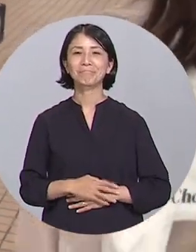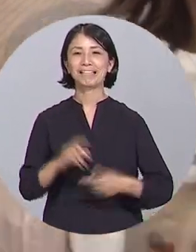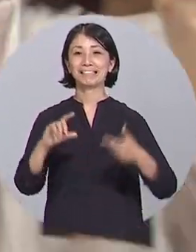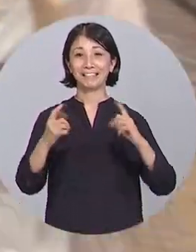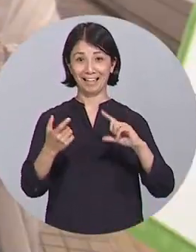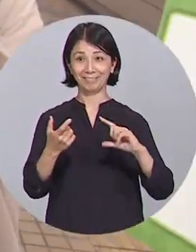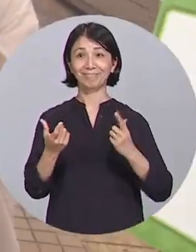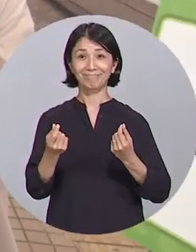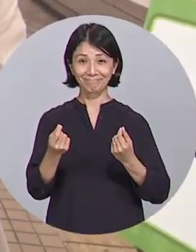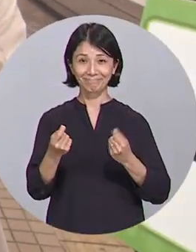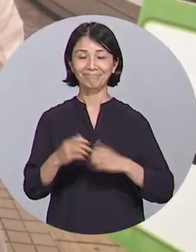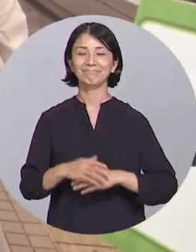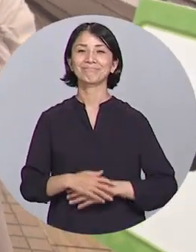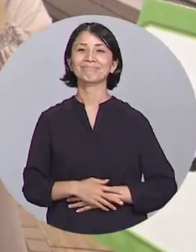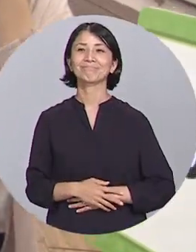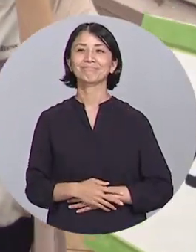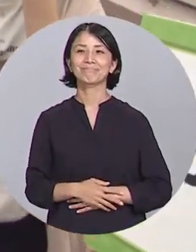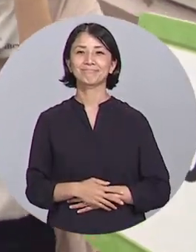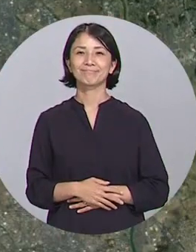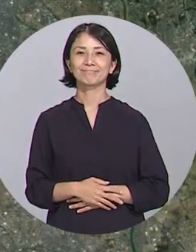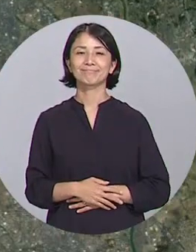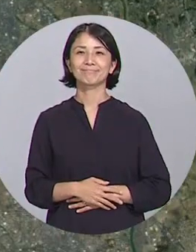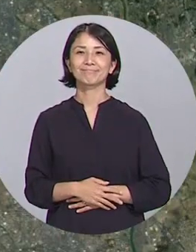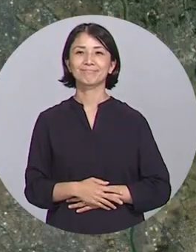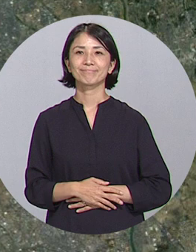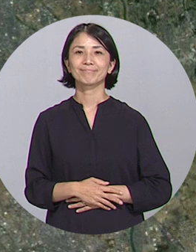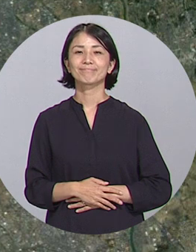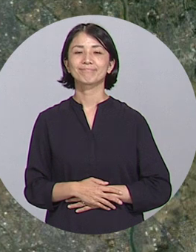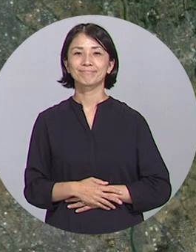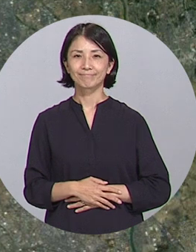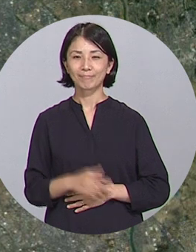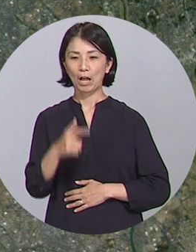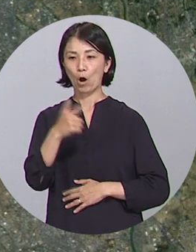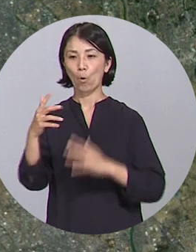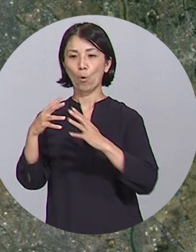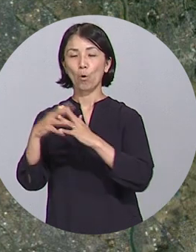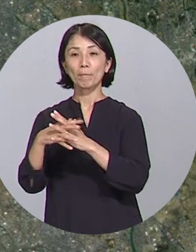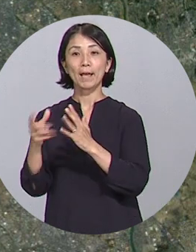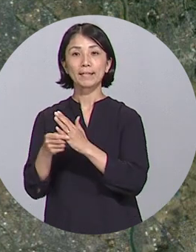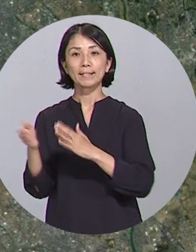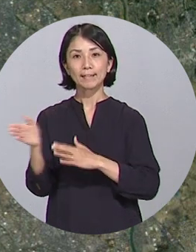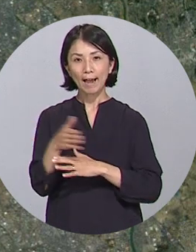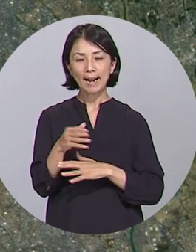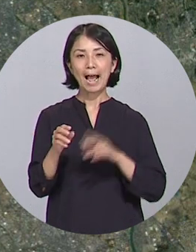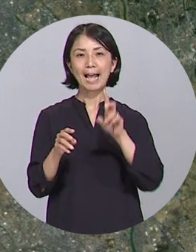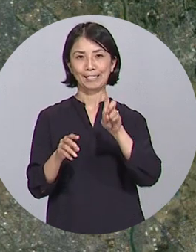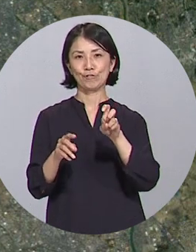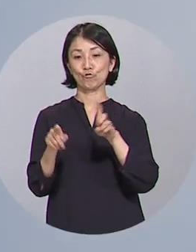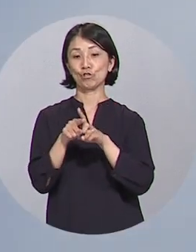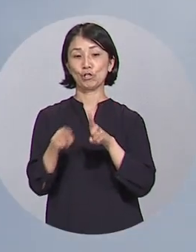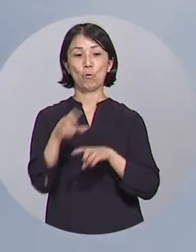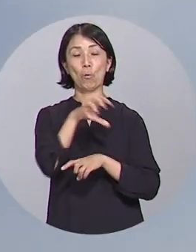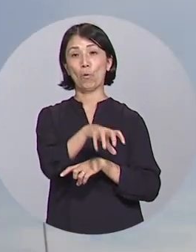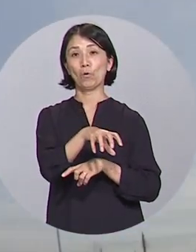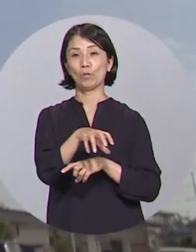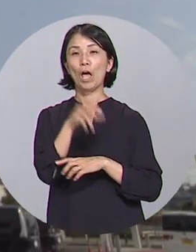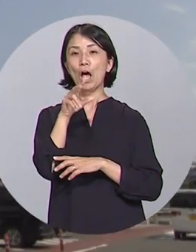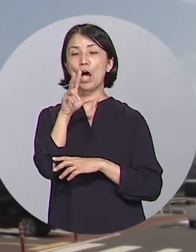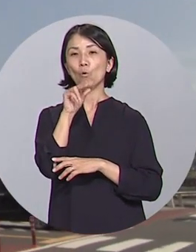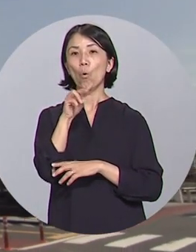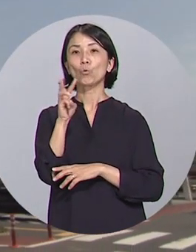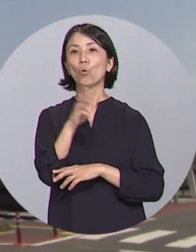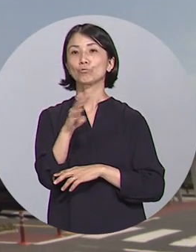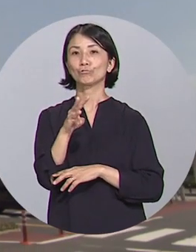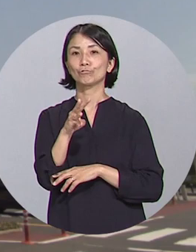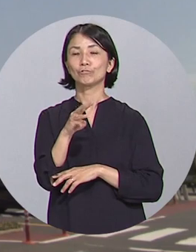アップさん合ってないじゃないですか。 大宮駅からおよそ20キロ離れた鴻巣市で